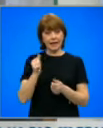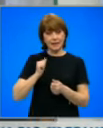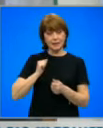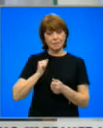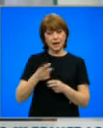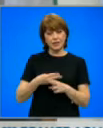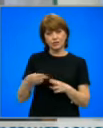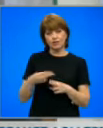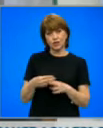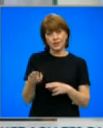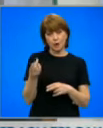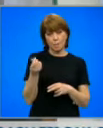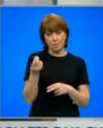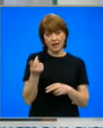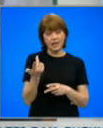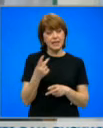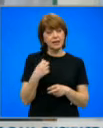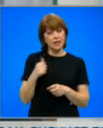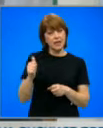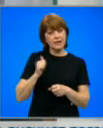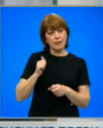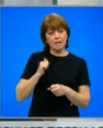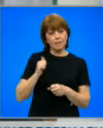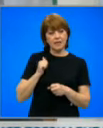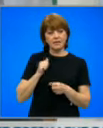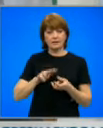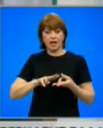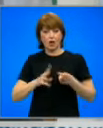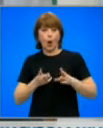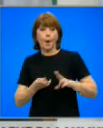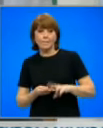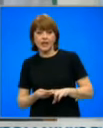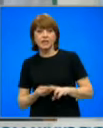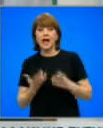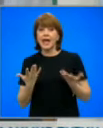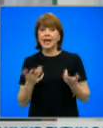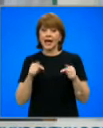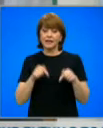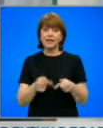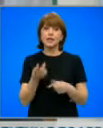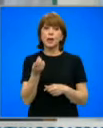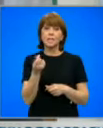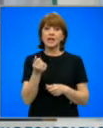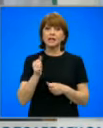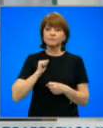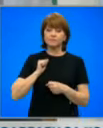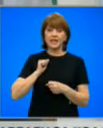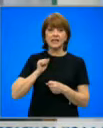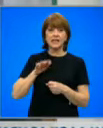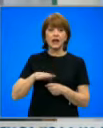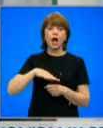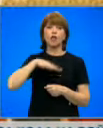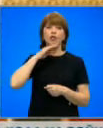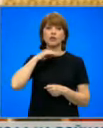чисти, как да запази тези пари с висока скорост да се обръщат и как може тези пари да ги съхранява